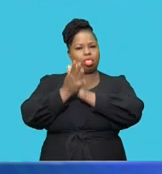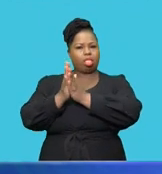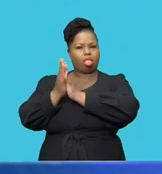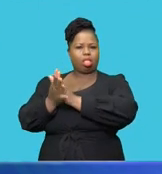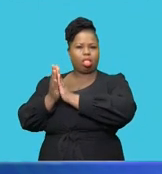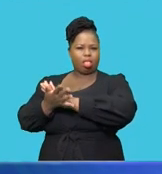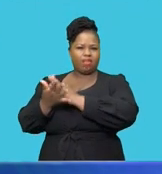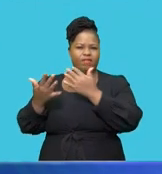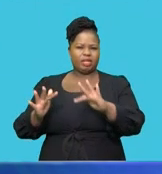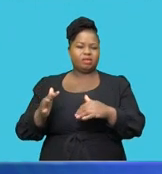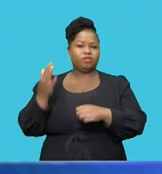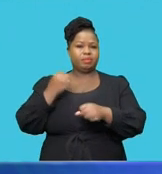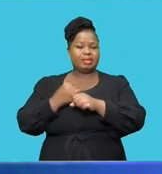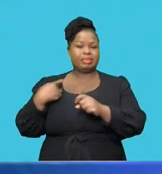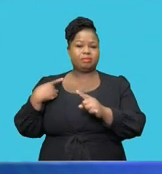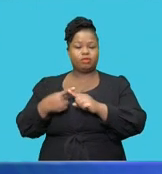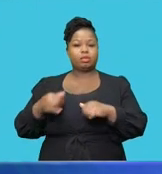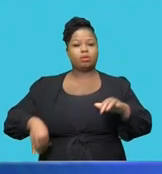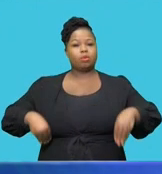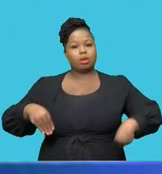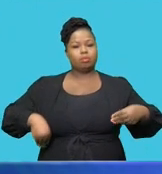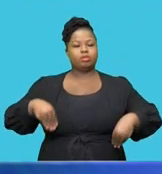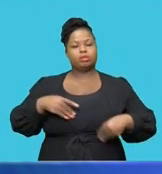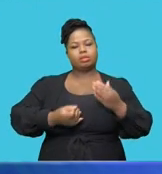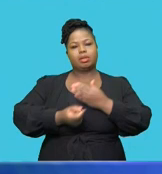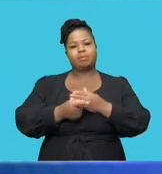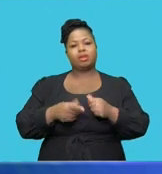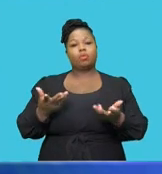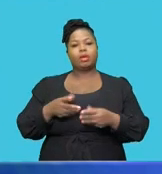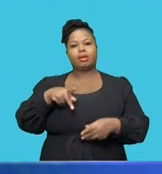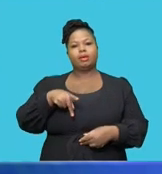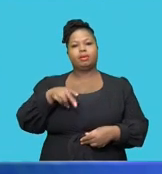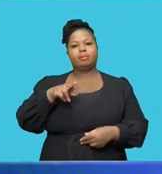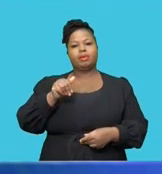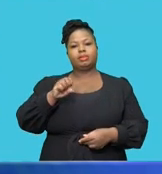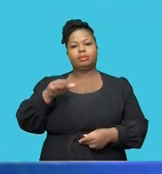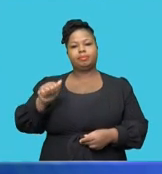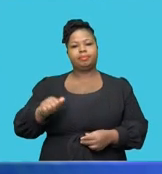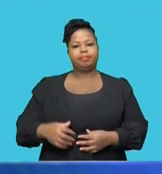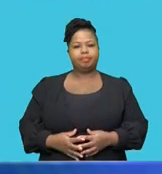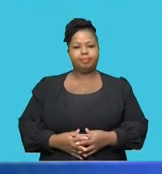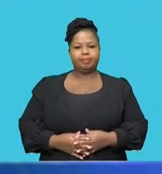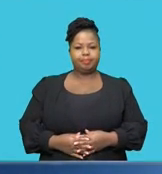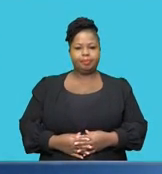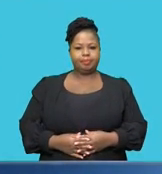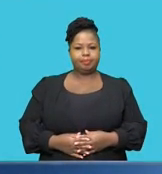ukubiwa kwentambo kunye nolawulo olugwenxa olukhatsha lurhwaphilizo kwi-arhente yabakhweli iPrasa.